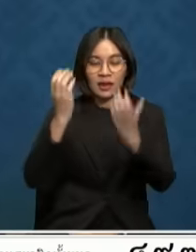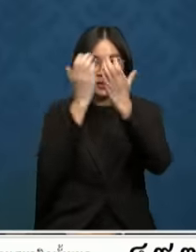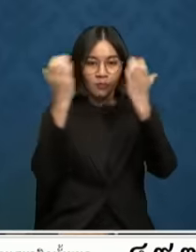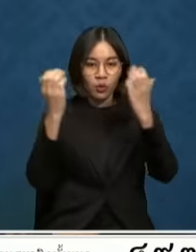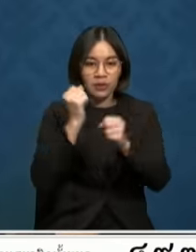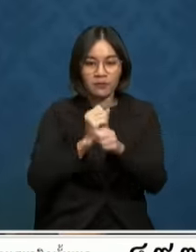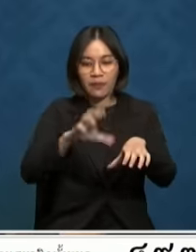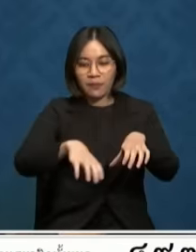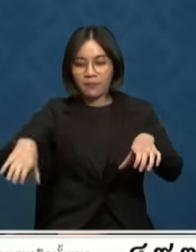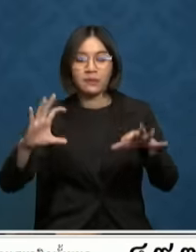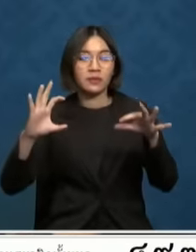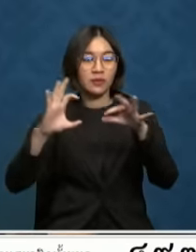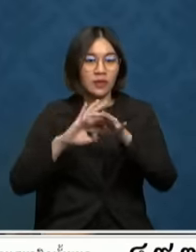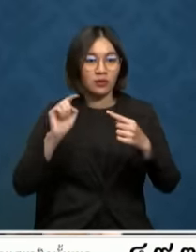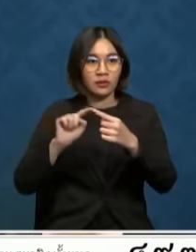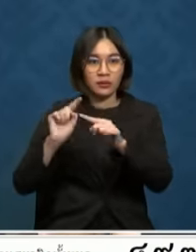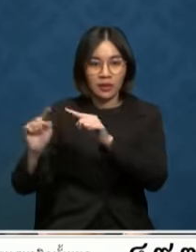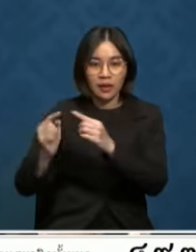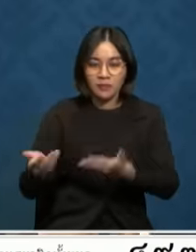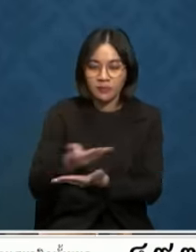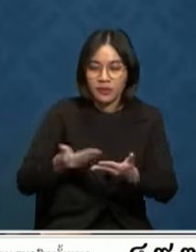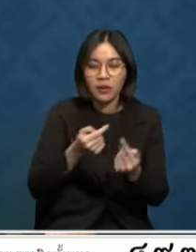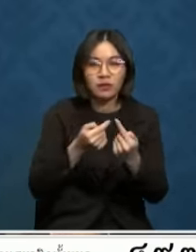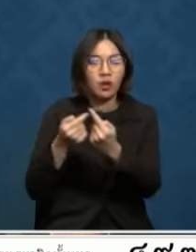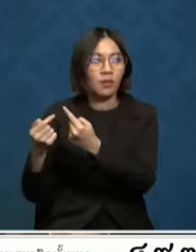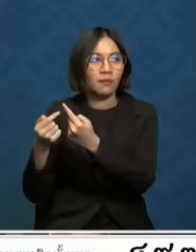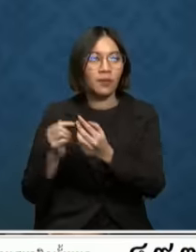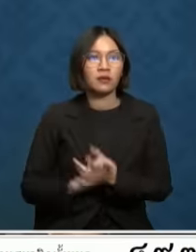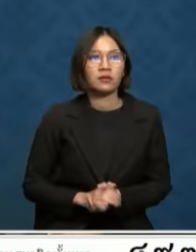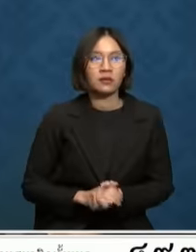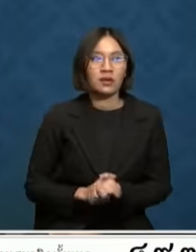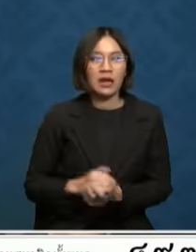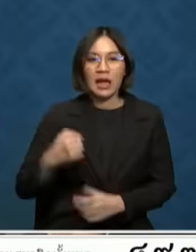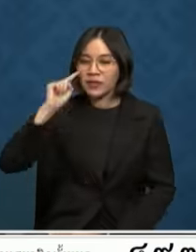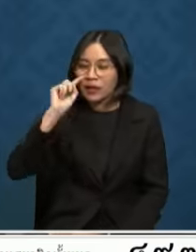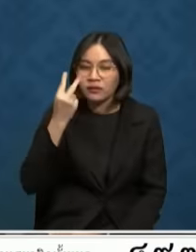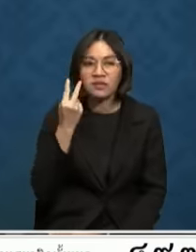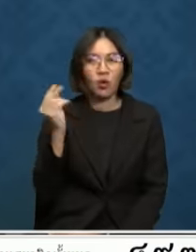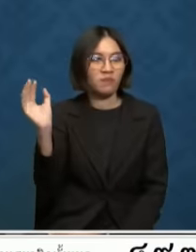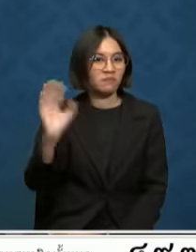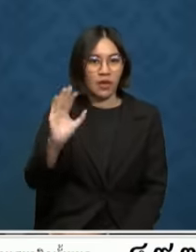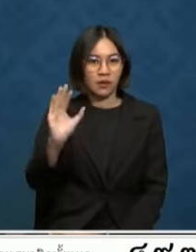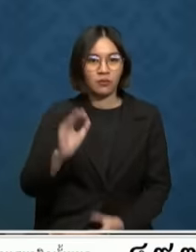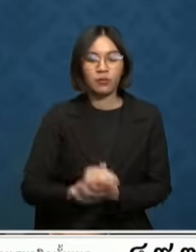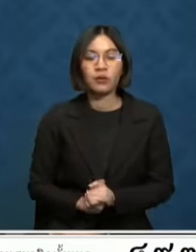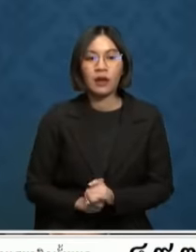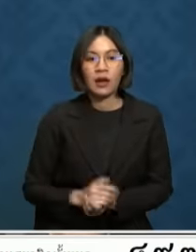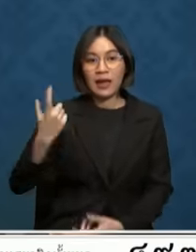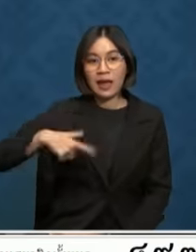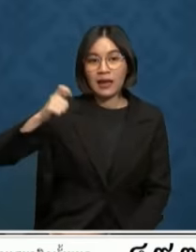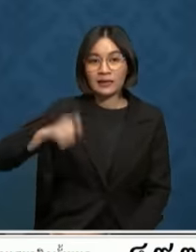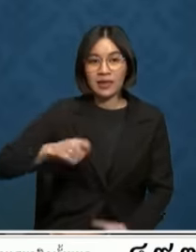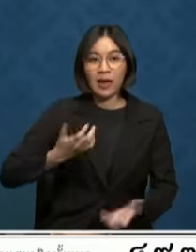เกี่ยวข้องในการพิจารณาดำเนินการต่อไปไม่ให้เกิดกรณีอย่างนี้เกิดขึ้นอีกให้ศาล